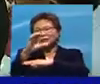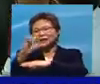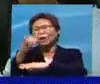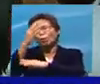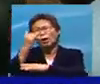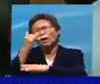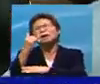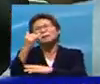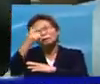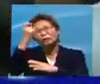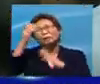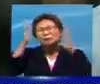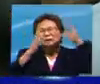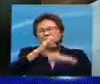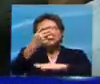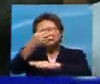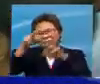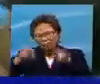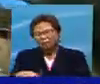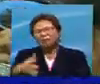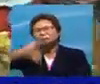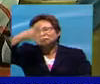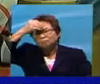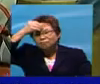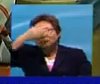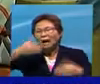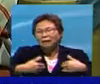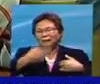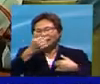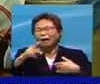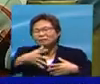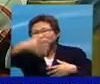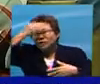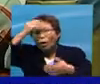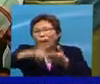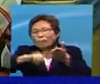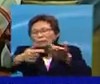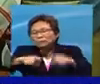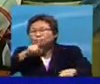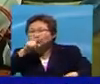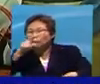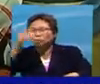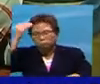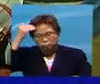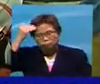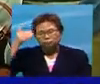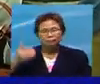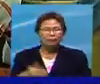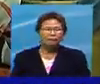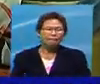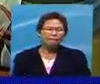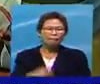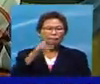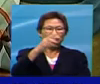negara dan rakyat mempunyai hak mengetahui kebenaran menyambut baik keputusan kerajaan untuk menubuhkan